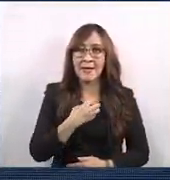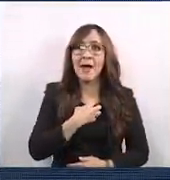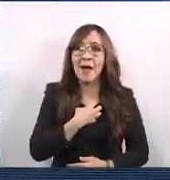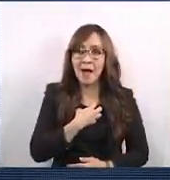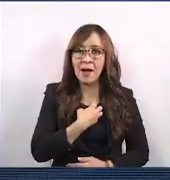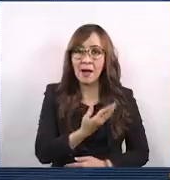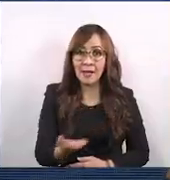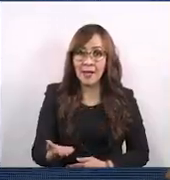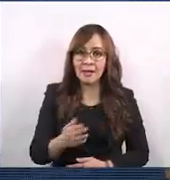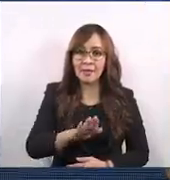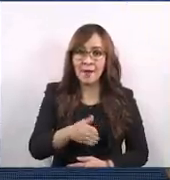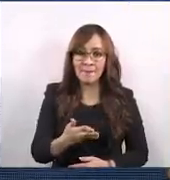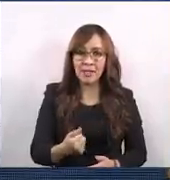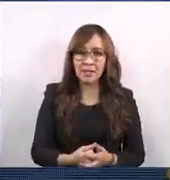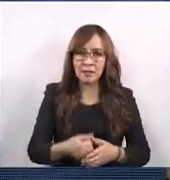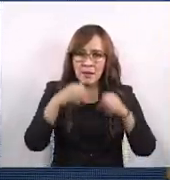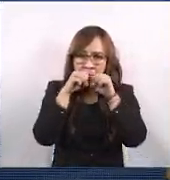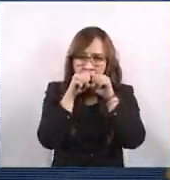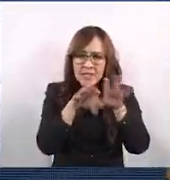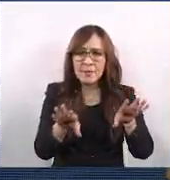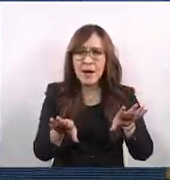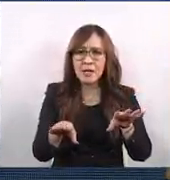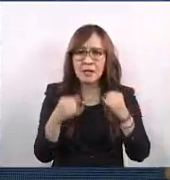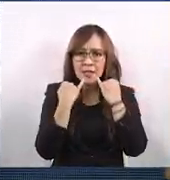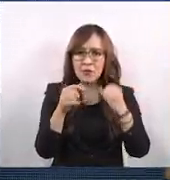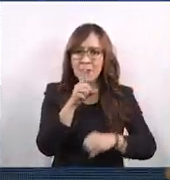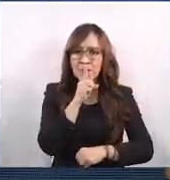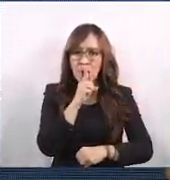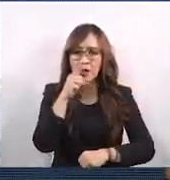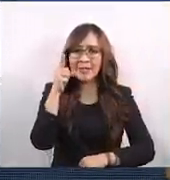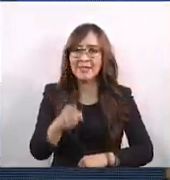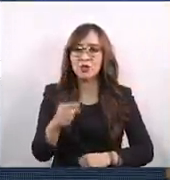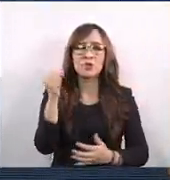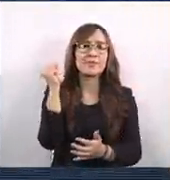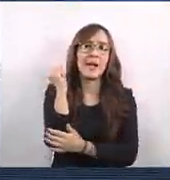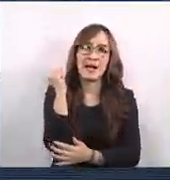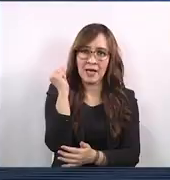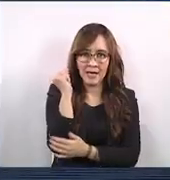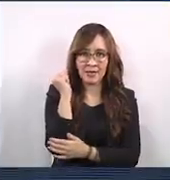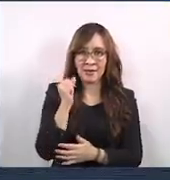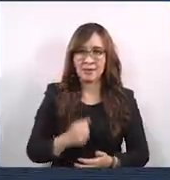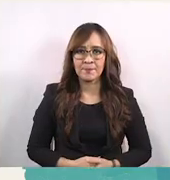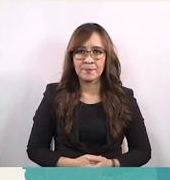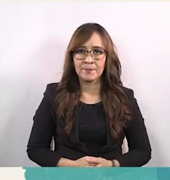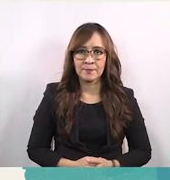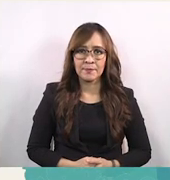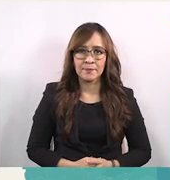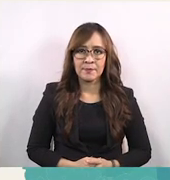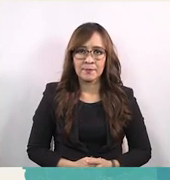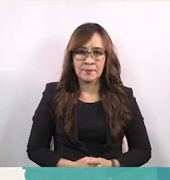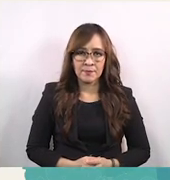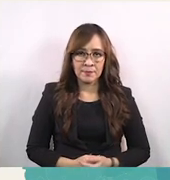Hai tetapi menebar hoax itu kejahatan itulah cara kerja isebel yang sedang kita baca dan pelajari disini cuma